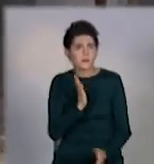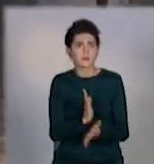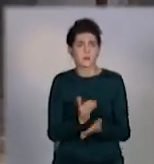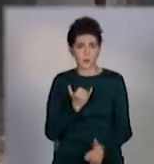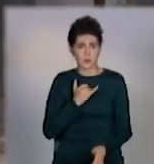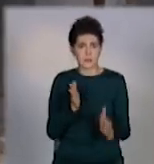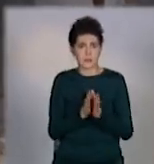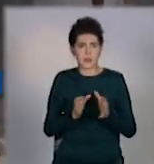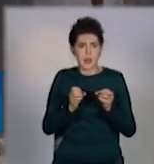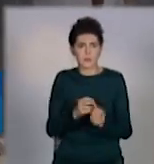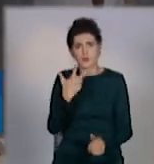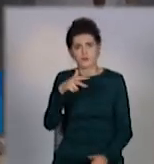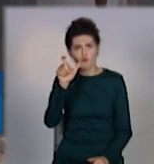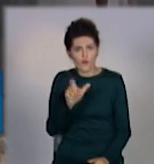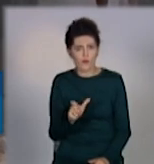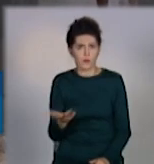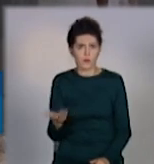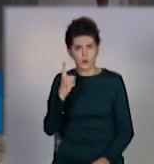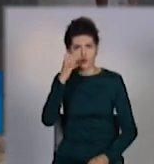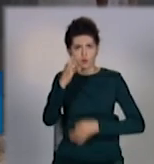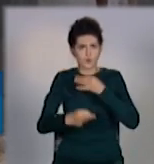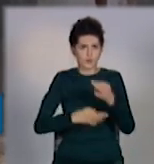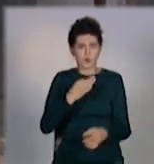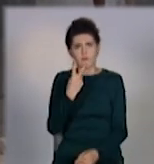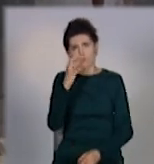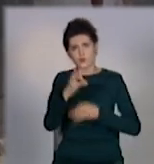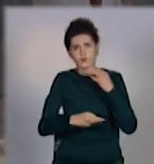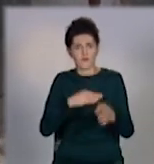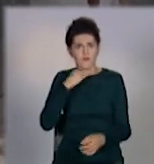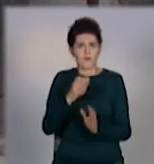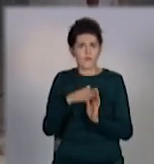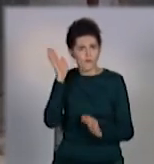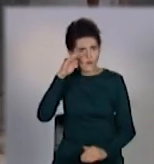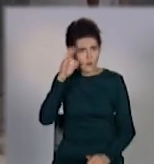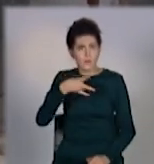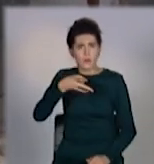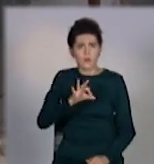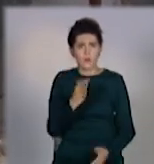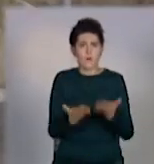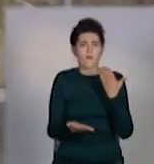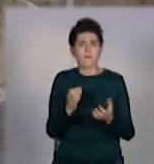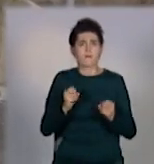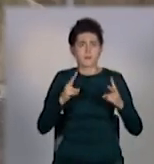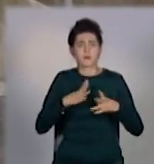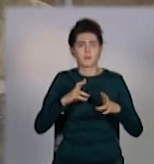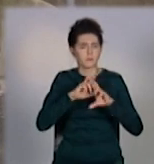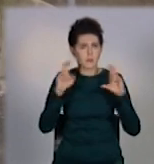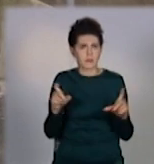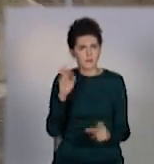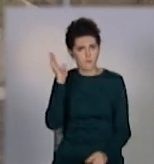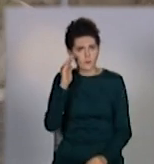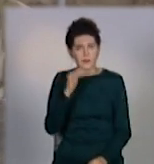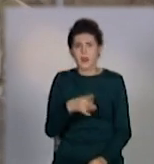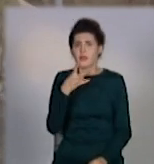3 чоловіка, да, на скільки, на сутки двоє хватить. Так, це жорстка економія. Не завжди за